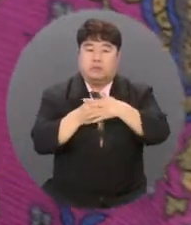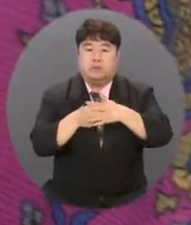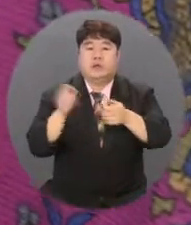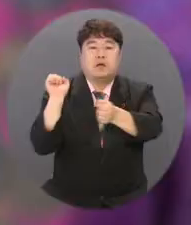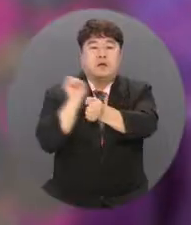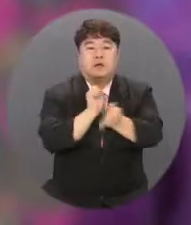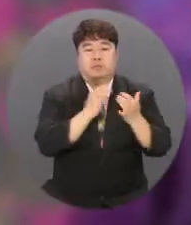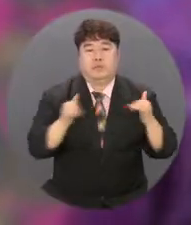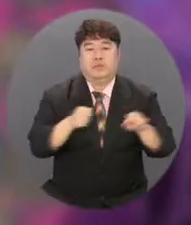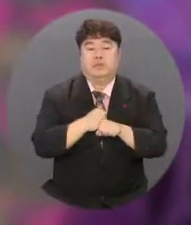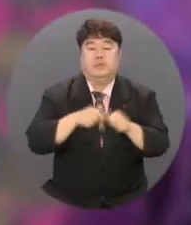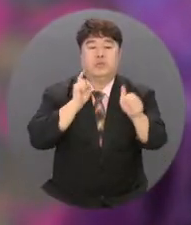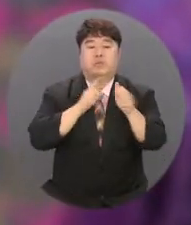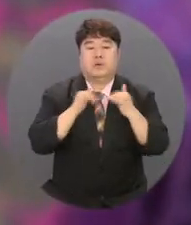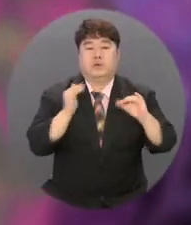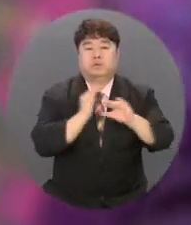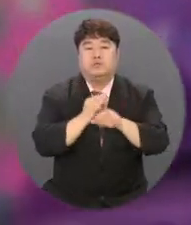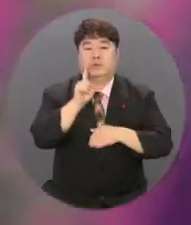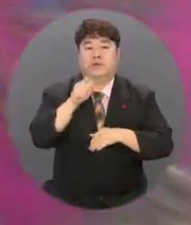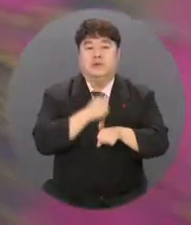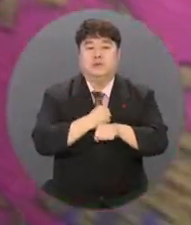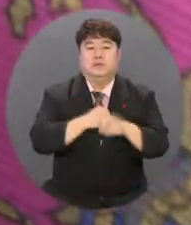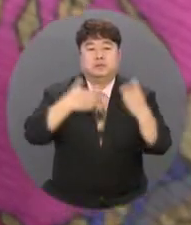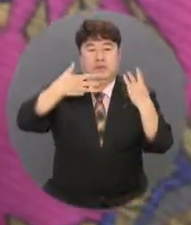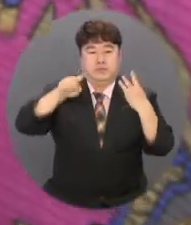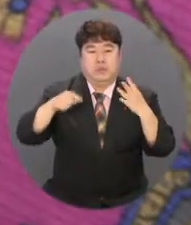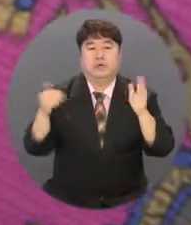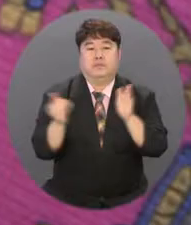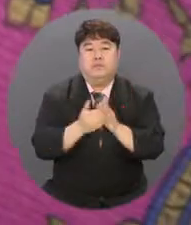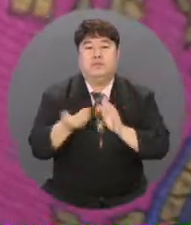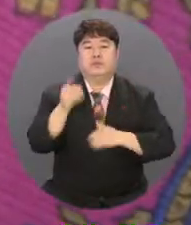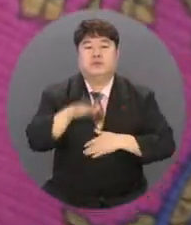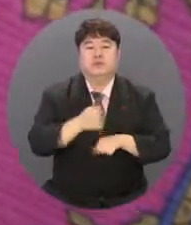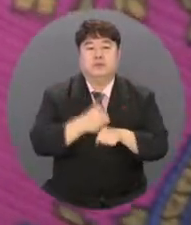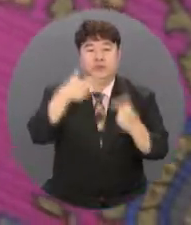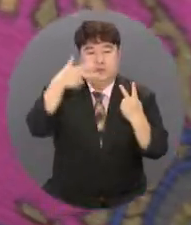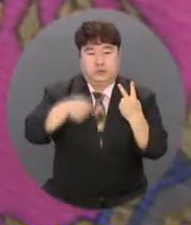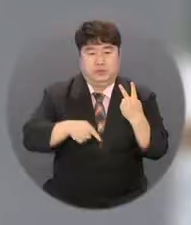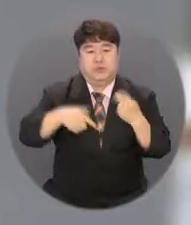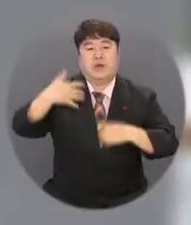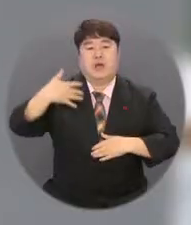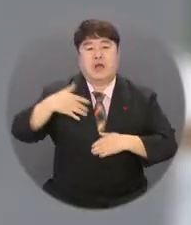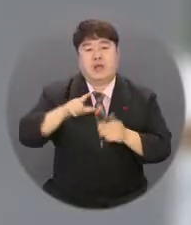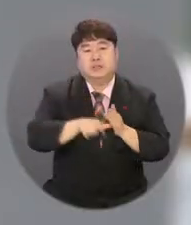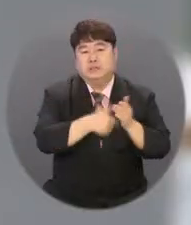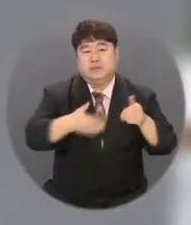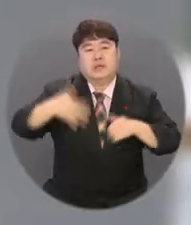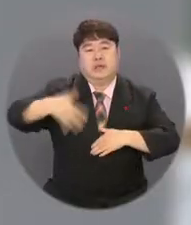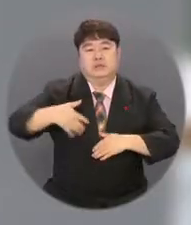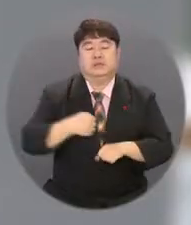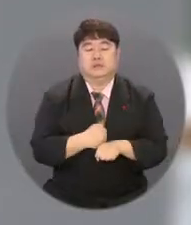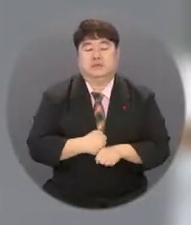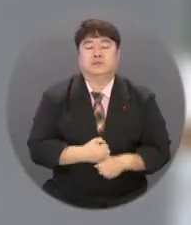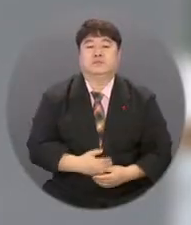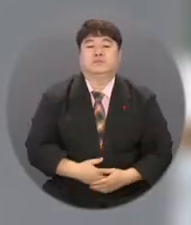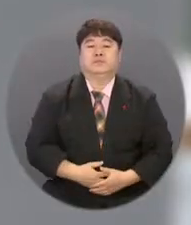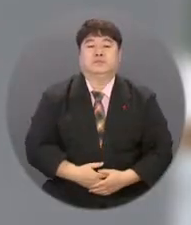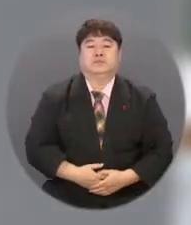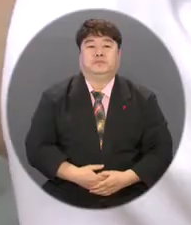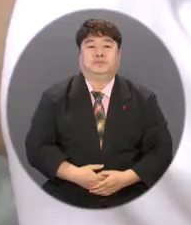감염자이며 확진자 중한 명은 3차 부스터까지 맞았지만 2주가 지나지 않은 것으로 확인됐습니다. MBC